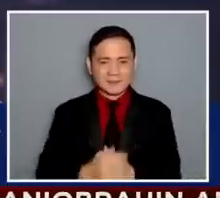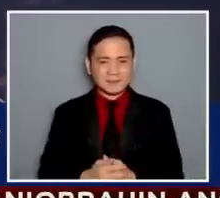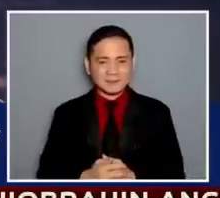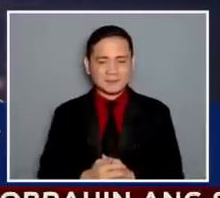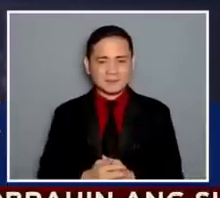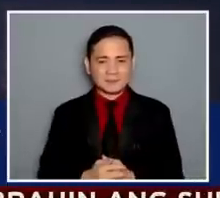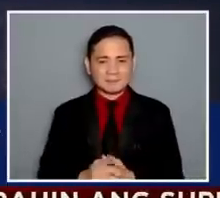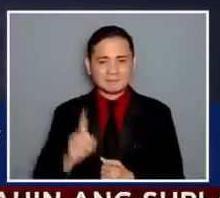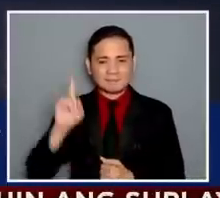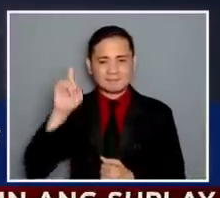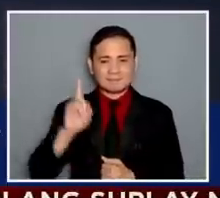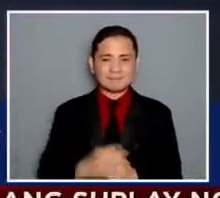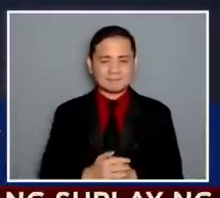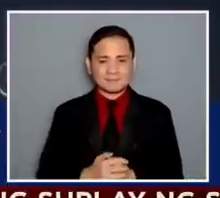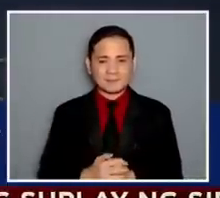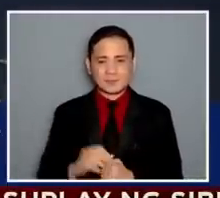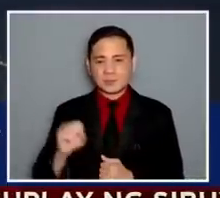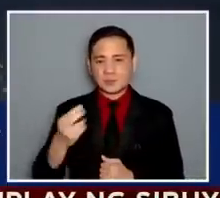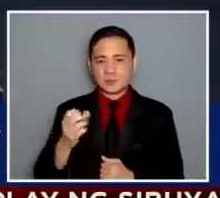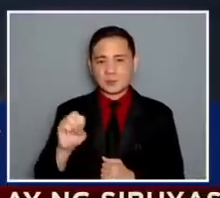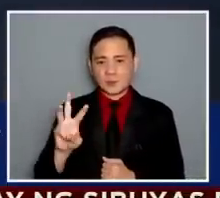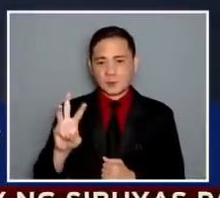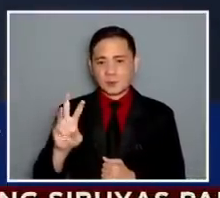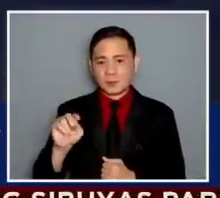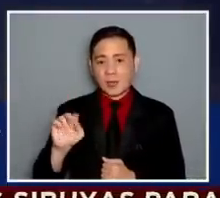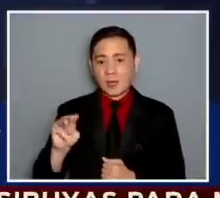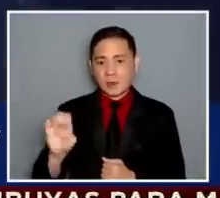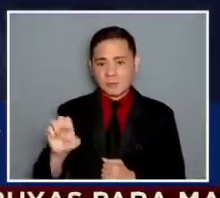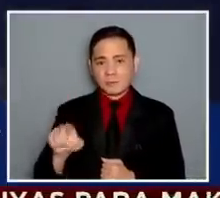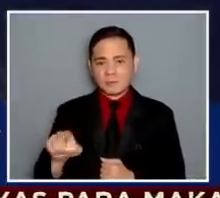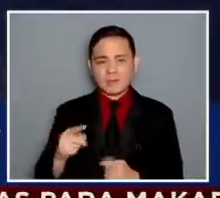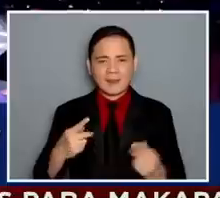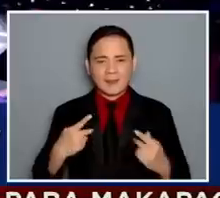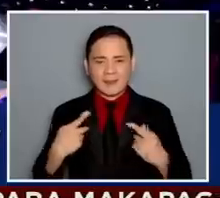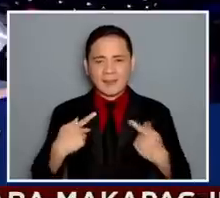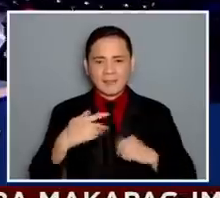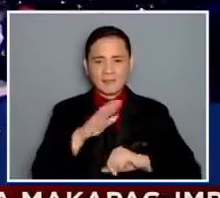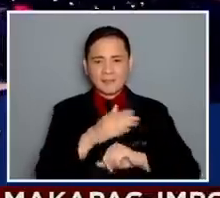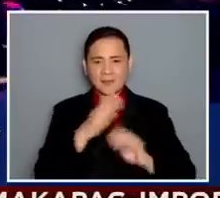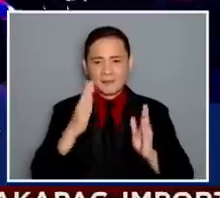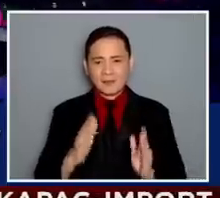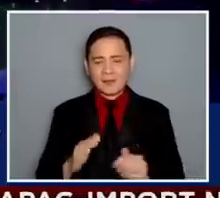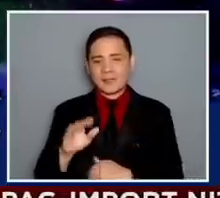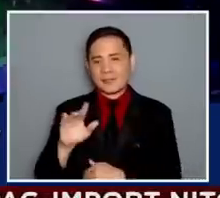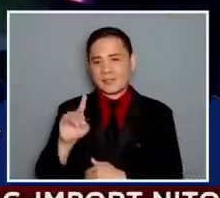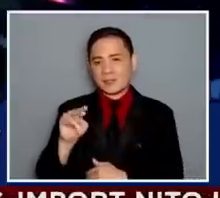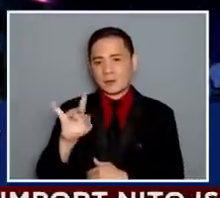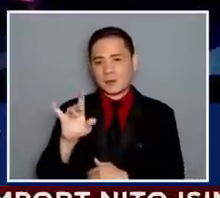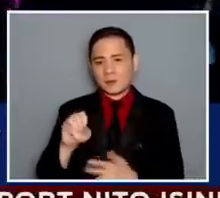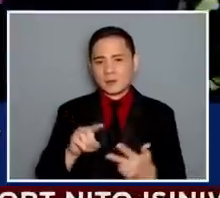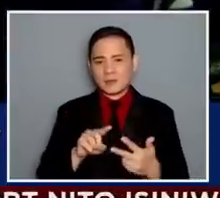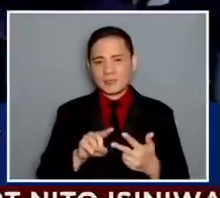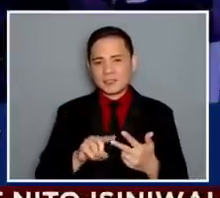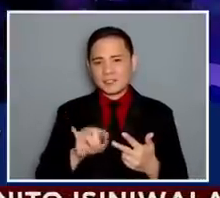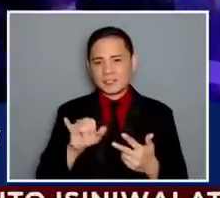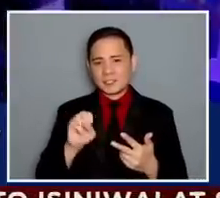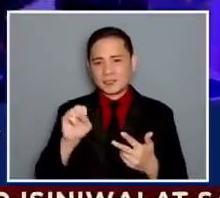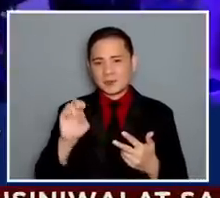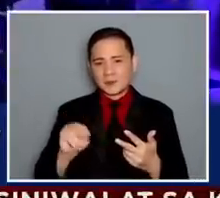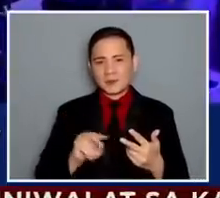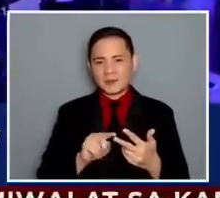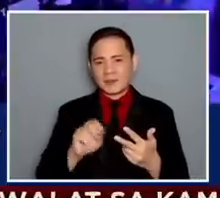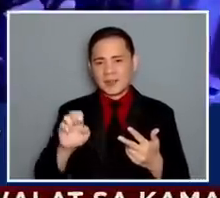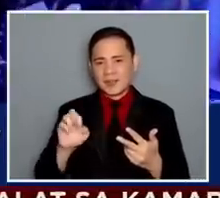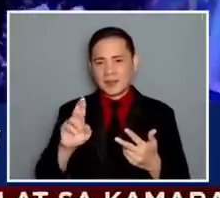Sa showtime kanina, nangharana naman ang mga kapamilya balladeer na si Nanyoy Volante, Jason D. at Eric Santos.